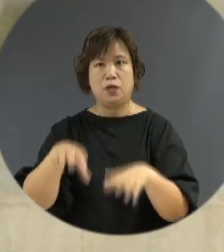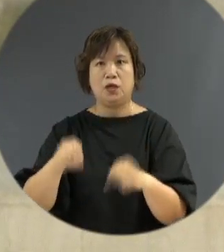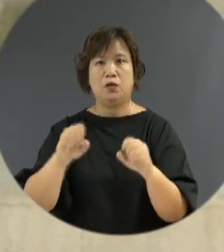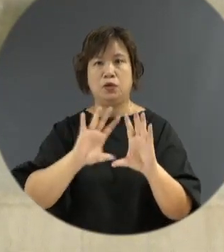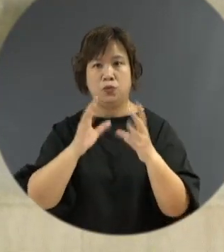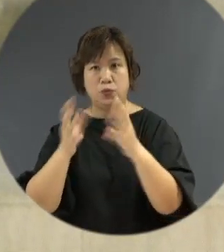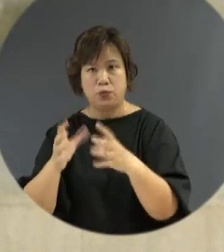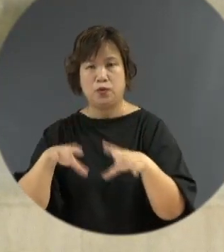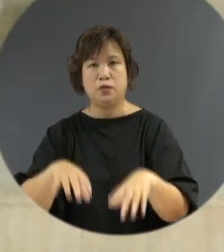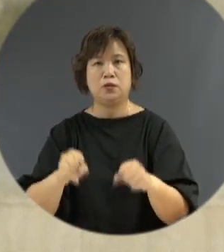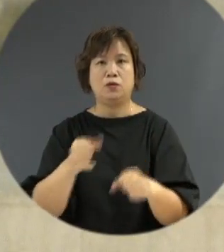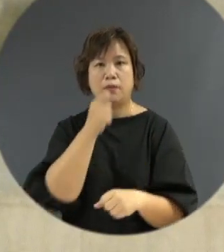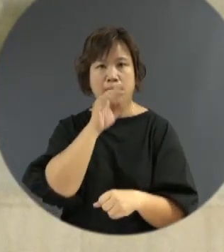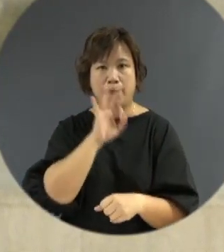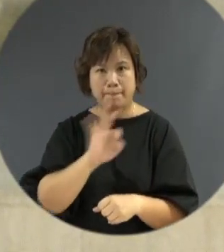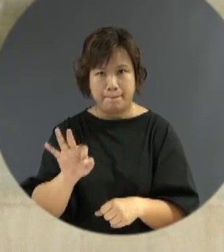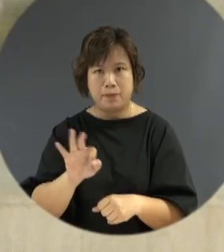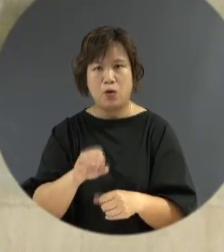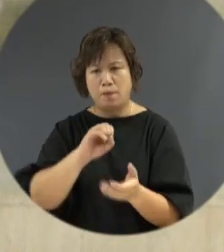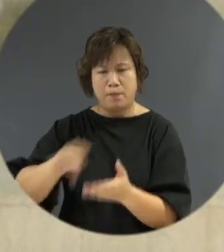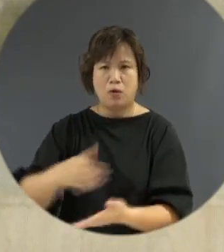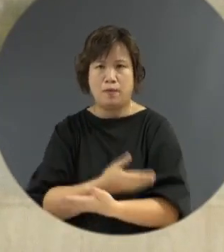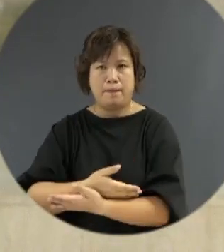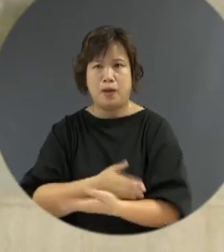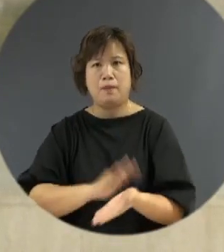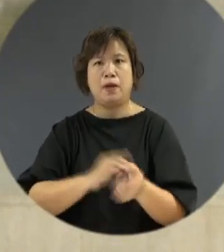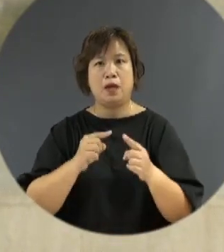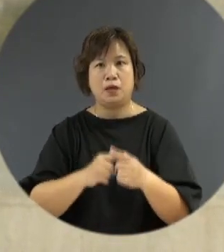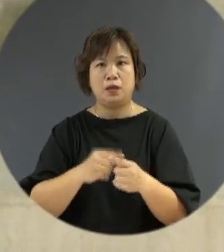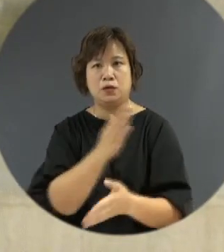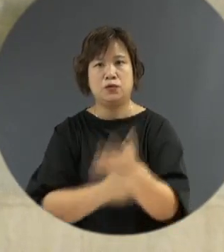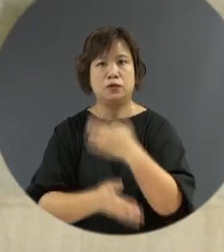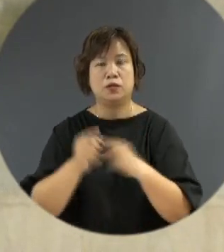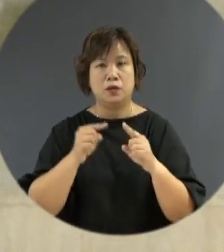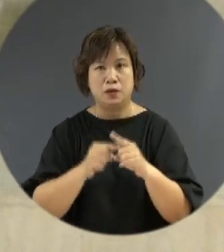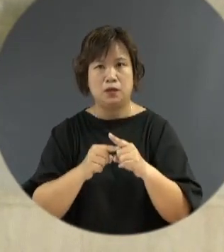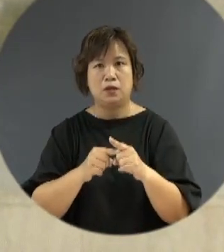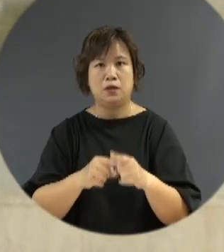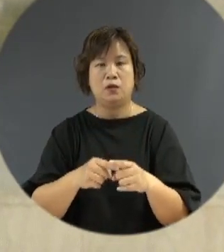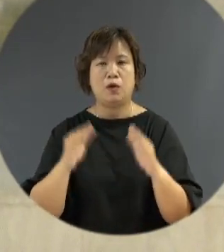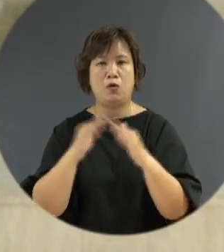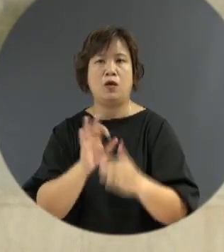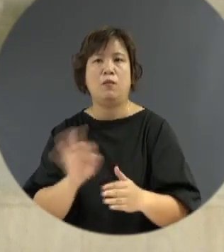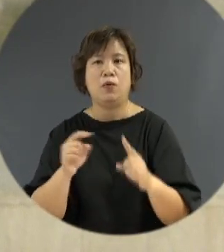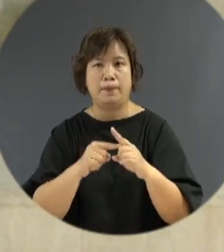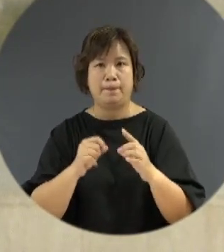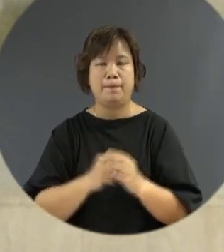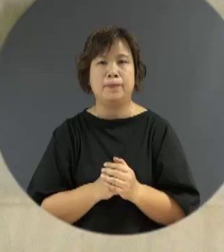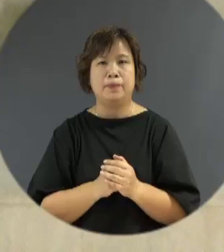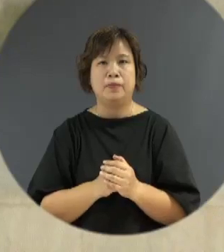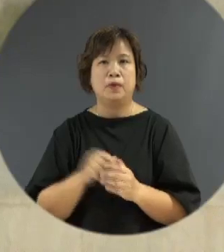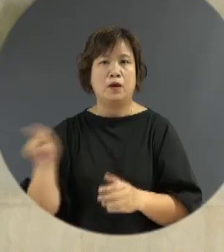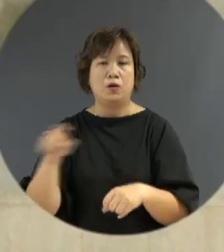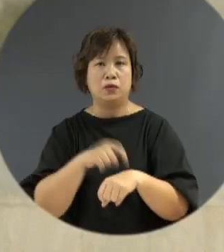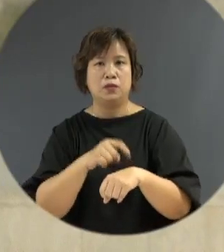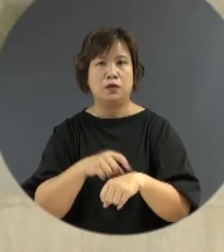儿、弃婴、老人、病人、残疾人士和露宿者。当时